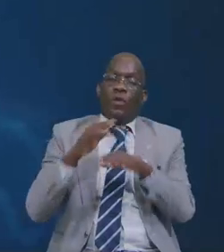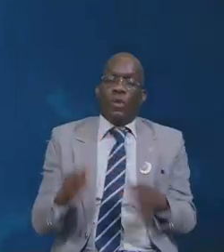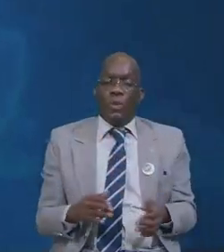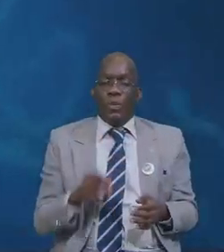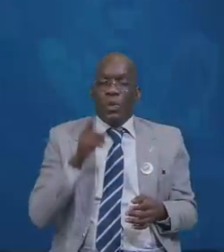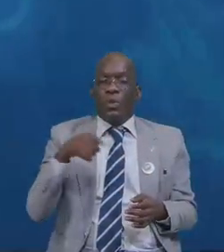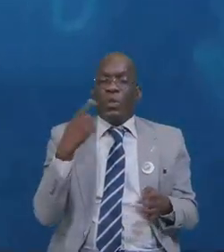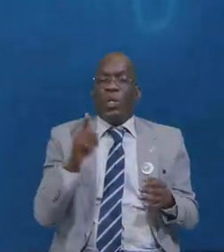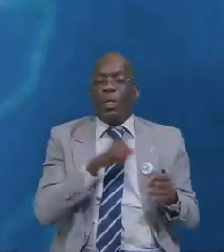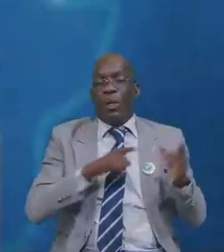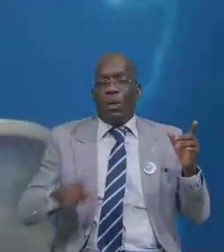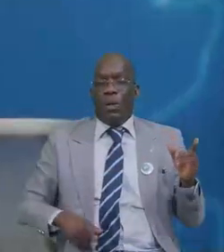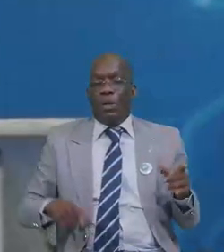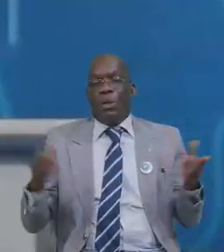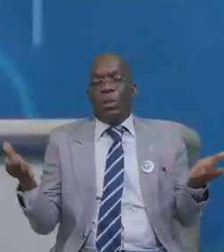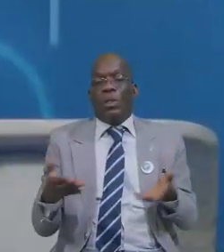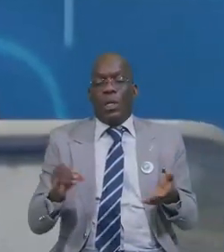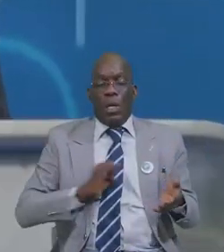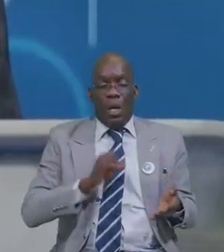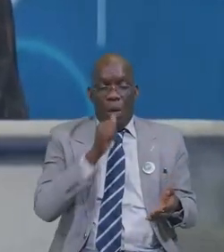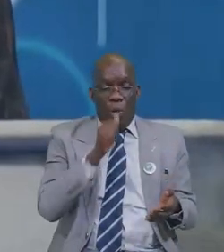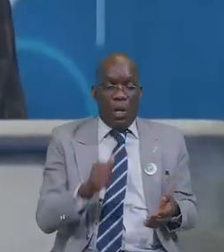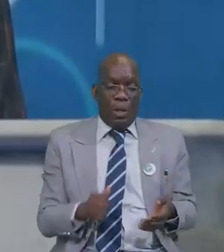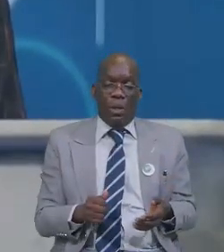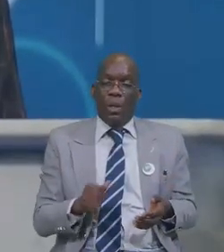ciel. Et tu dis, Seigneur, me voici.